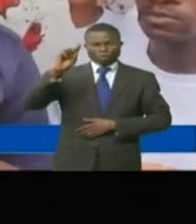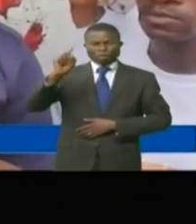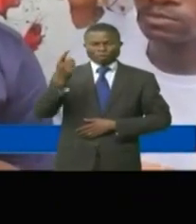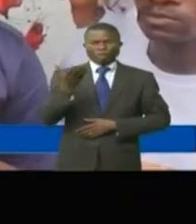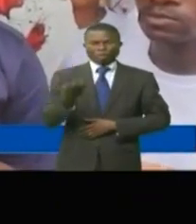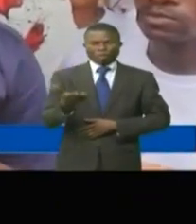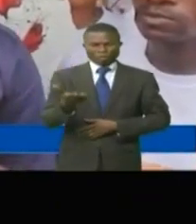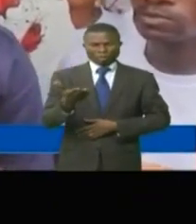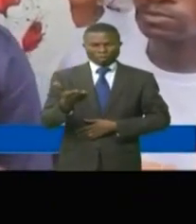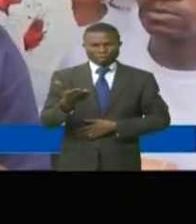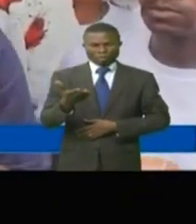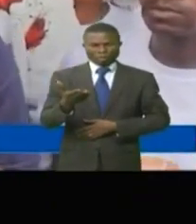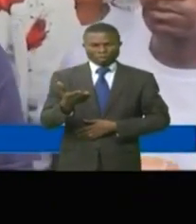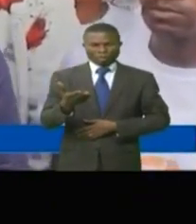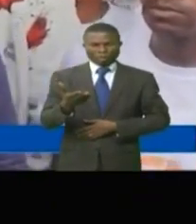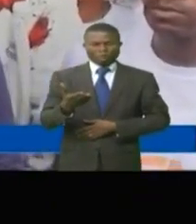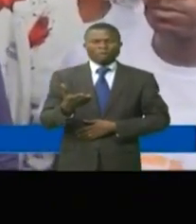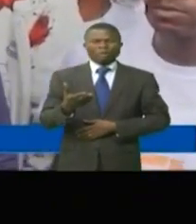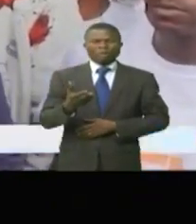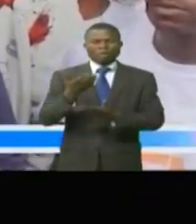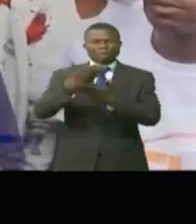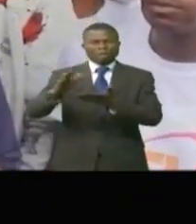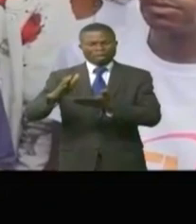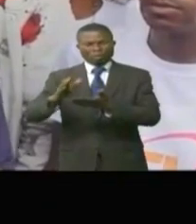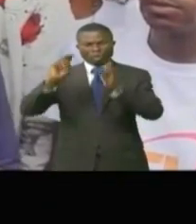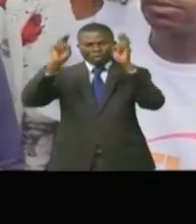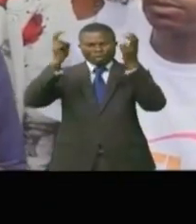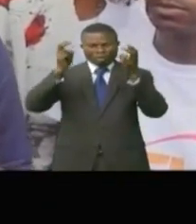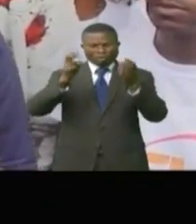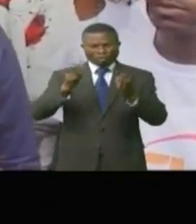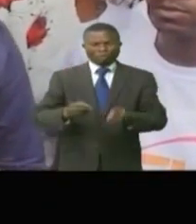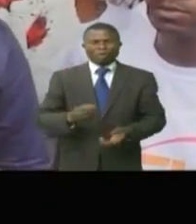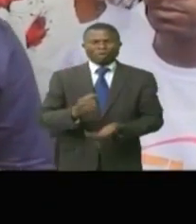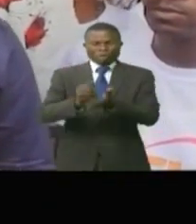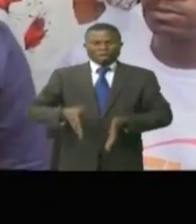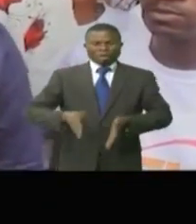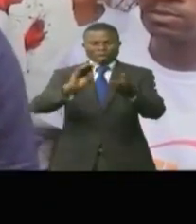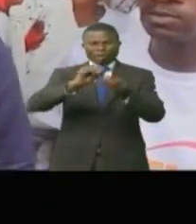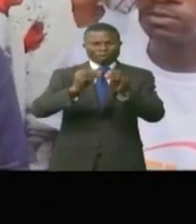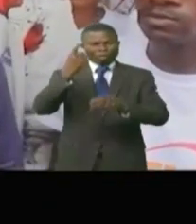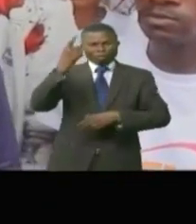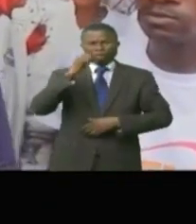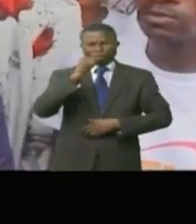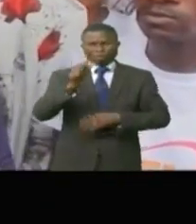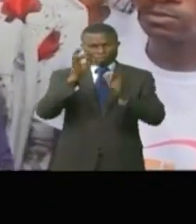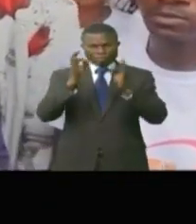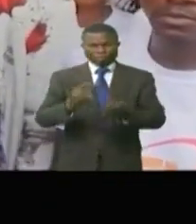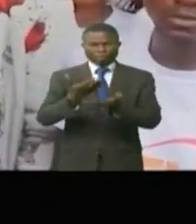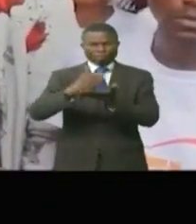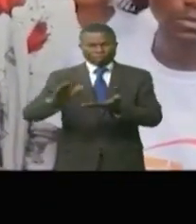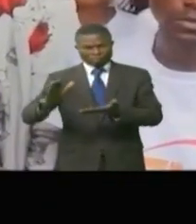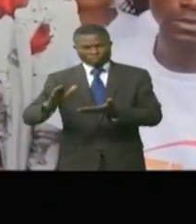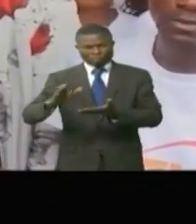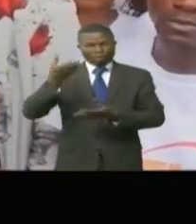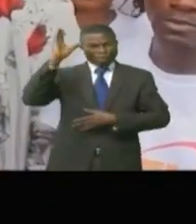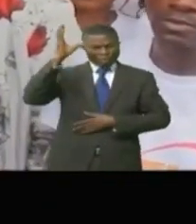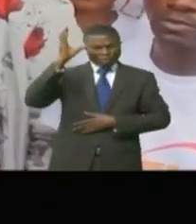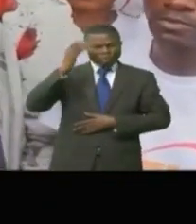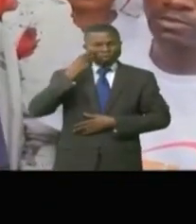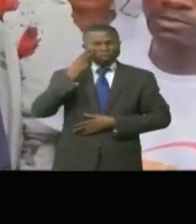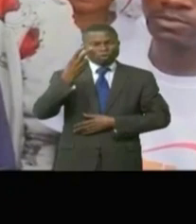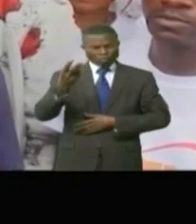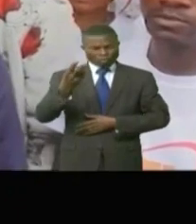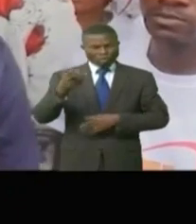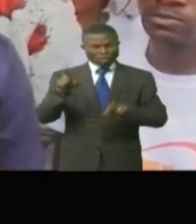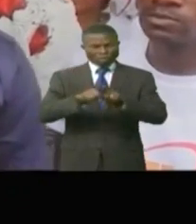particulier, ce n'est pas seulement cette partie urbaine que nous voyons sur la nationale numéro 1, mais il y a aussi la partie rurale que nous estimons